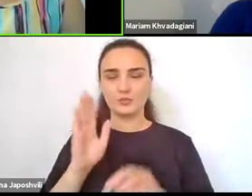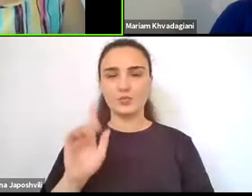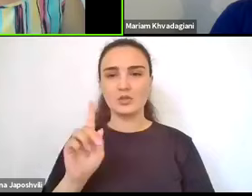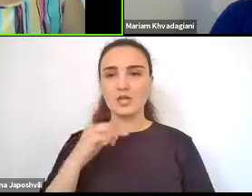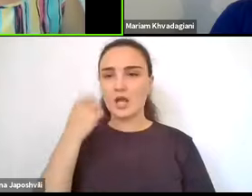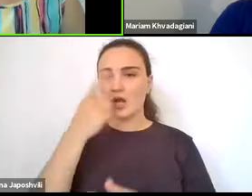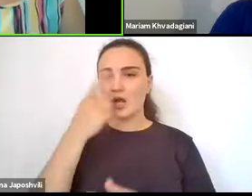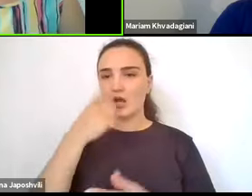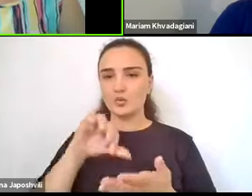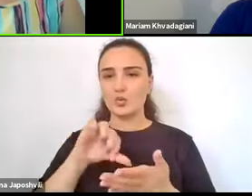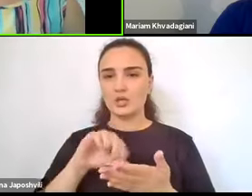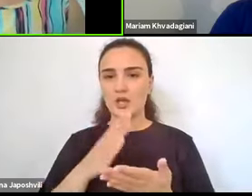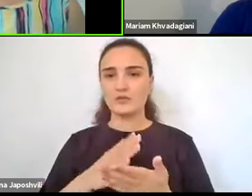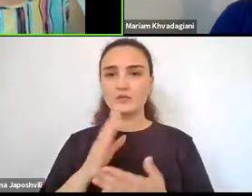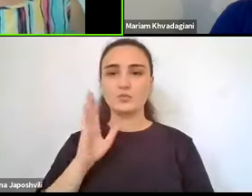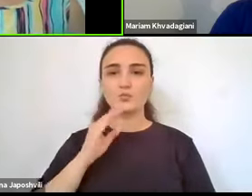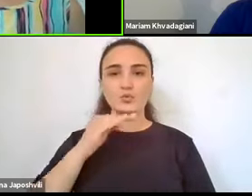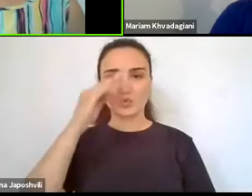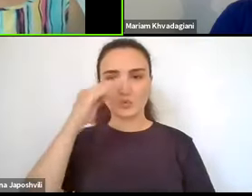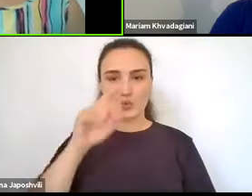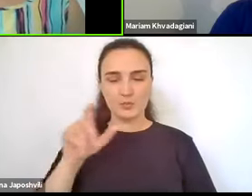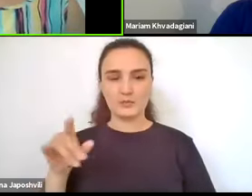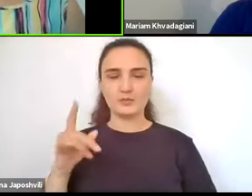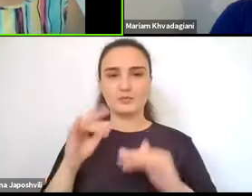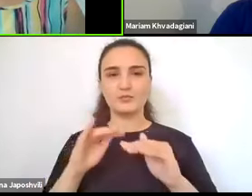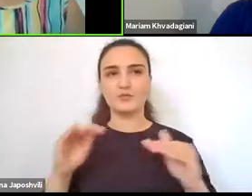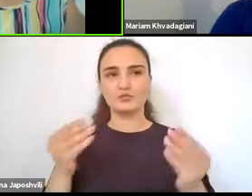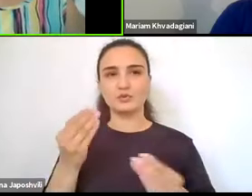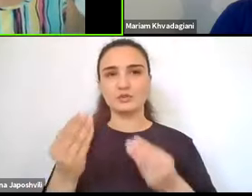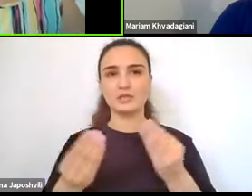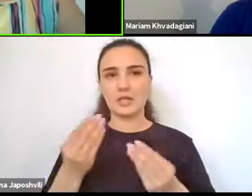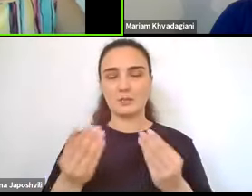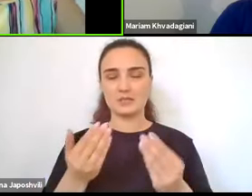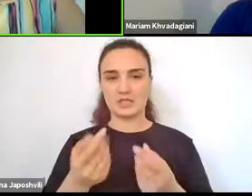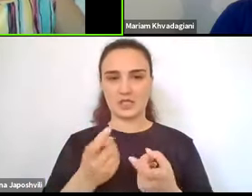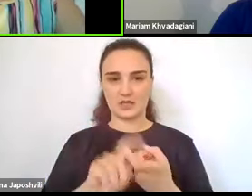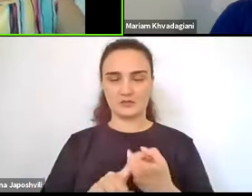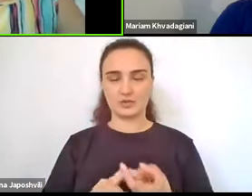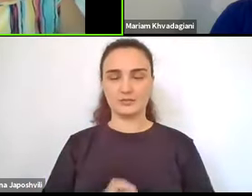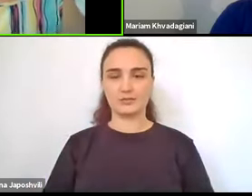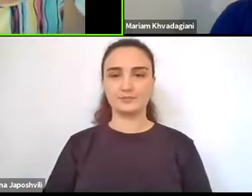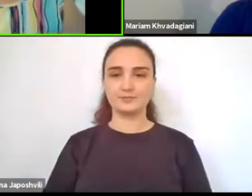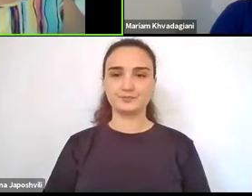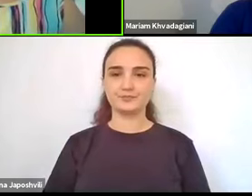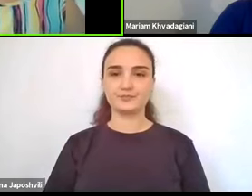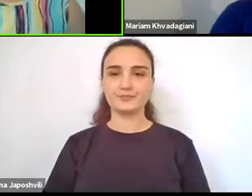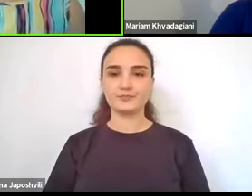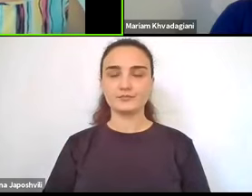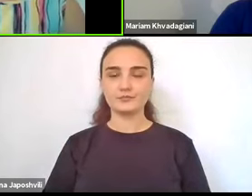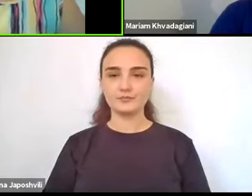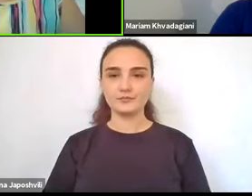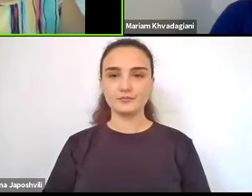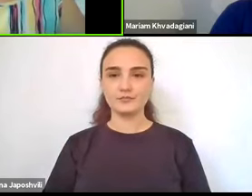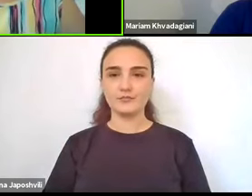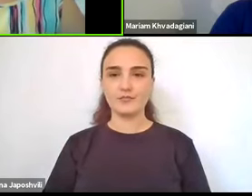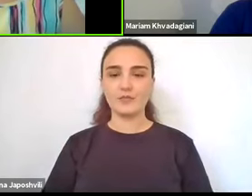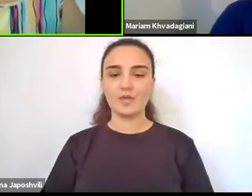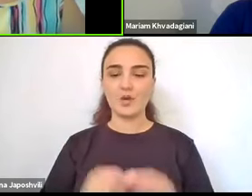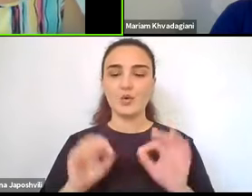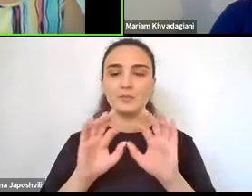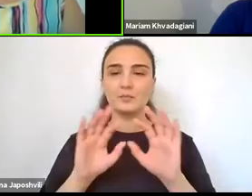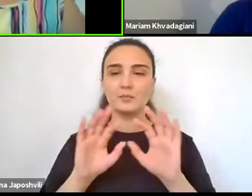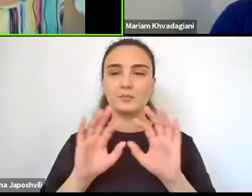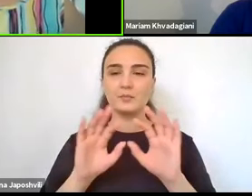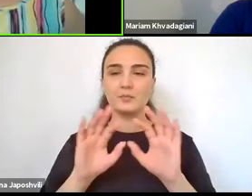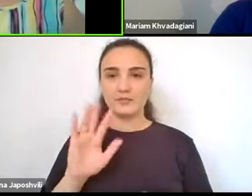ჰქონდეს მშობელს ბავშვის თამაშთან მიმართებაში. მოკლედ, რომ აღარ გავაგრძელოთ ეს შესავალი, მარიამ